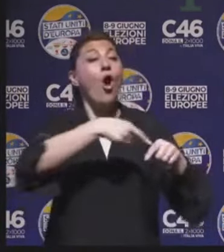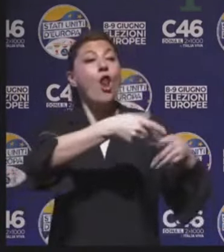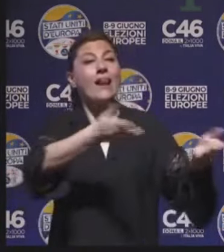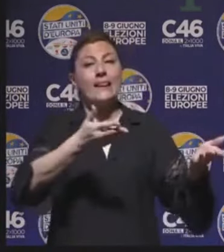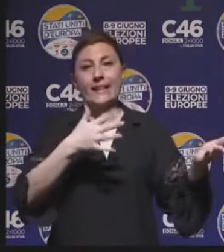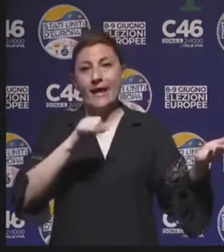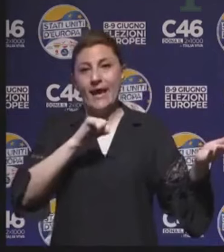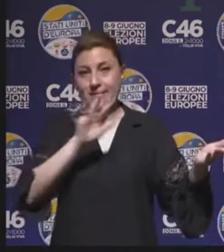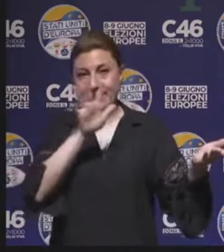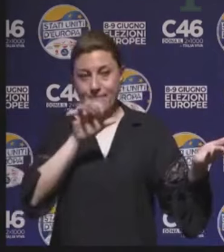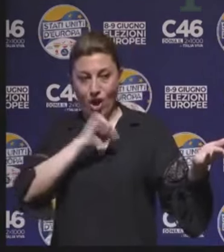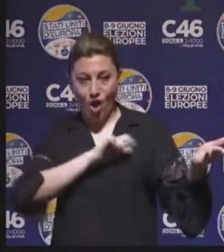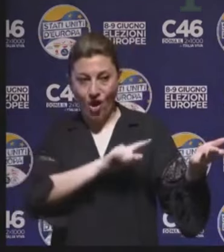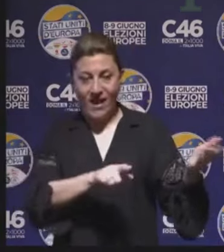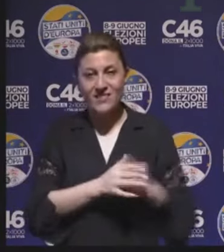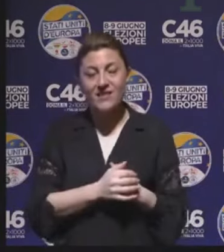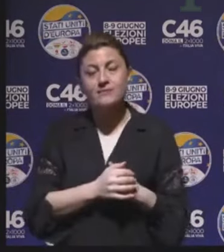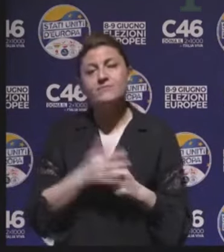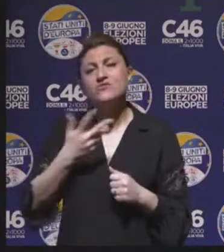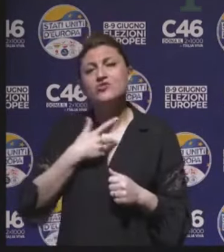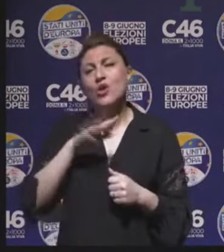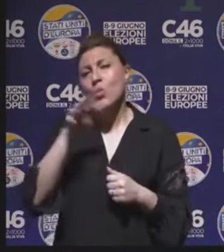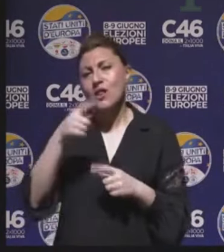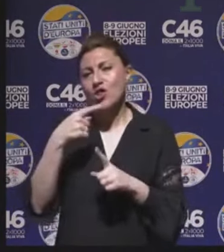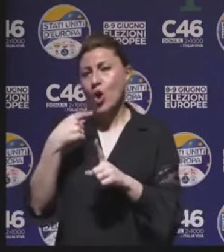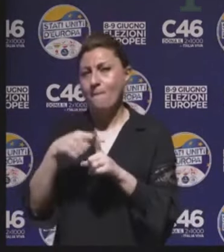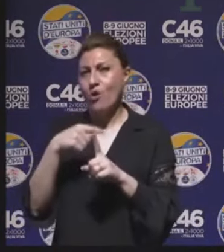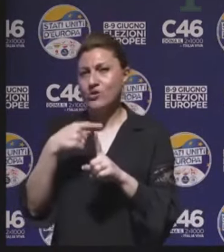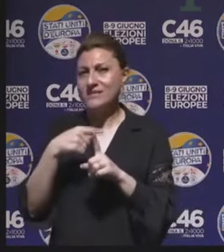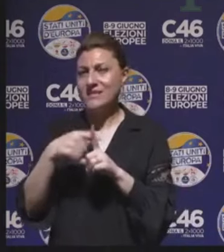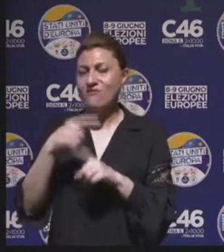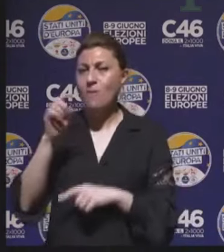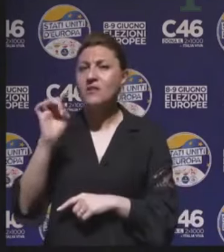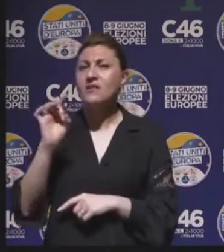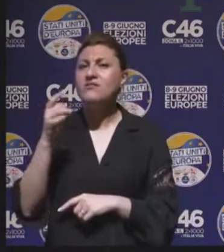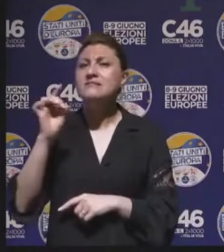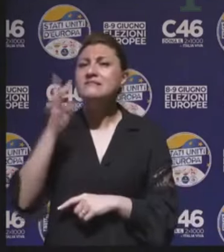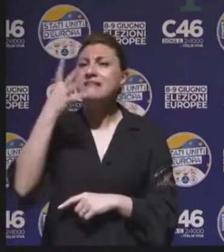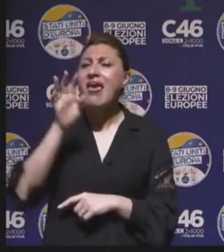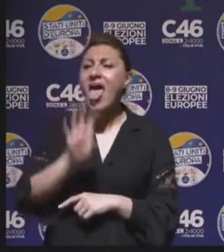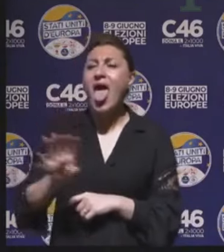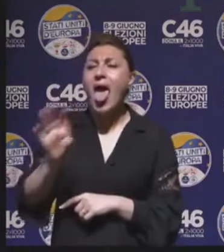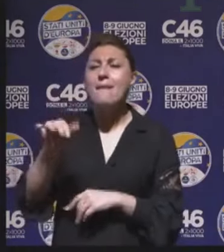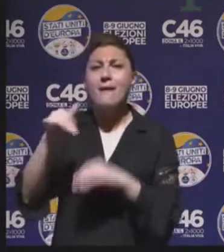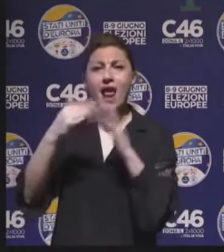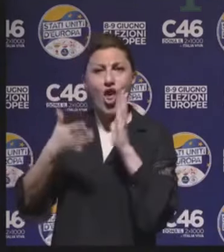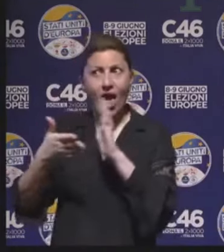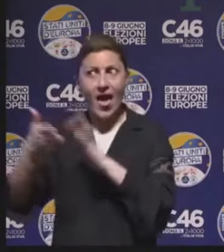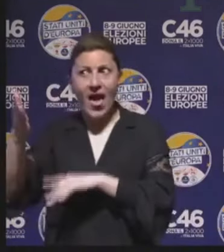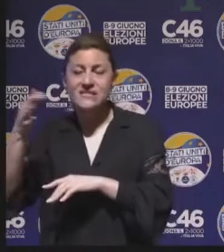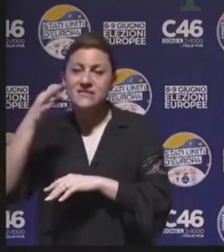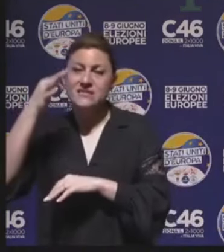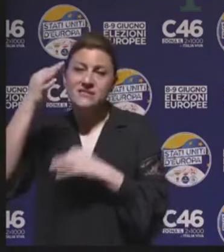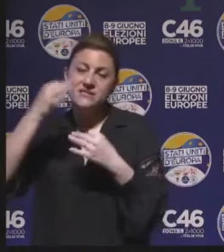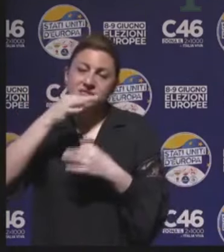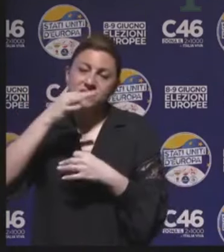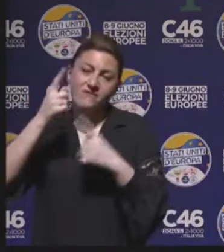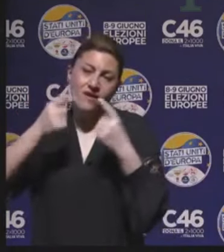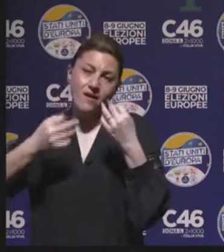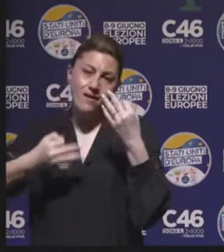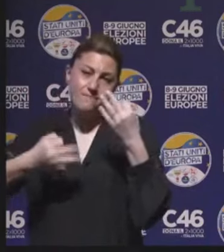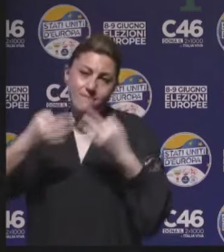crederci tra l'altro c'è un aspetto positivo perché se Miano fosse andato a casa sarebbe tornato in magistratura e quindi almeno